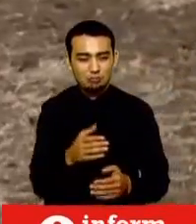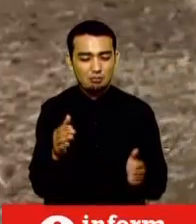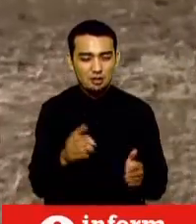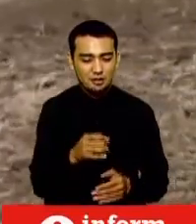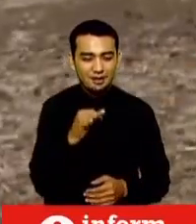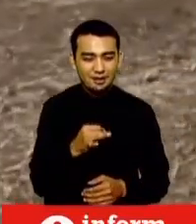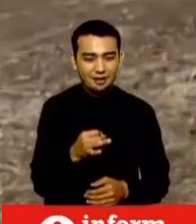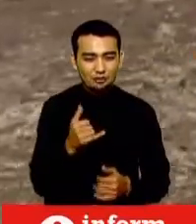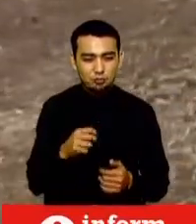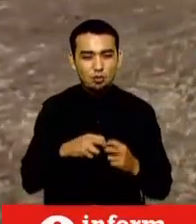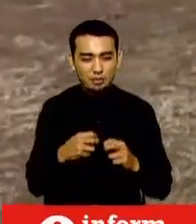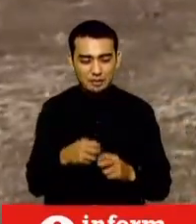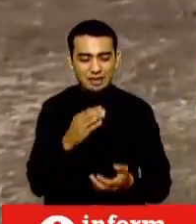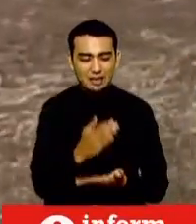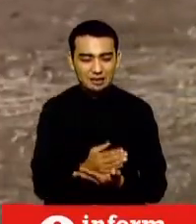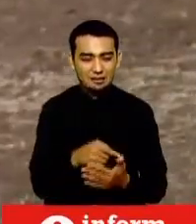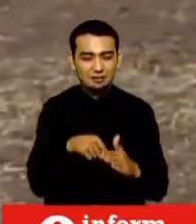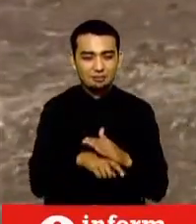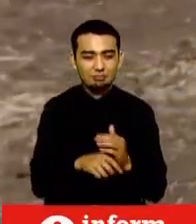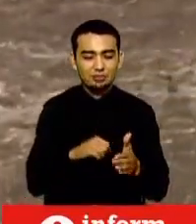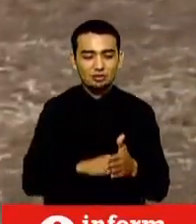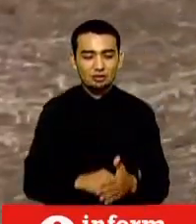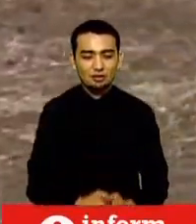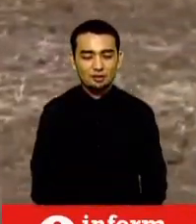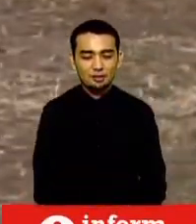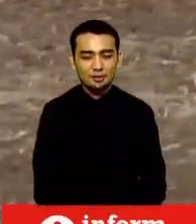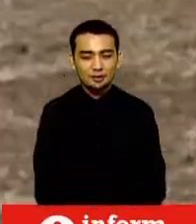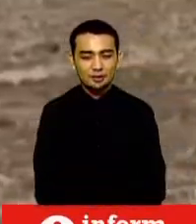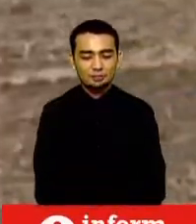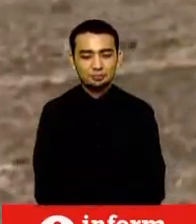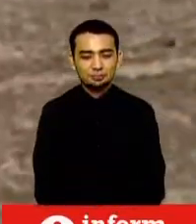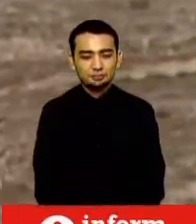отрасли все же есть. Екатерина Белоусова, Информбюро, Североказахстанская область.